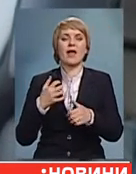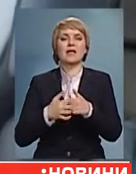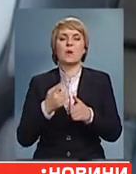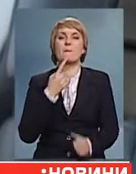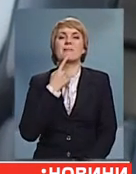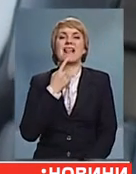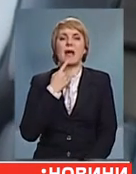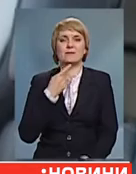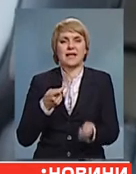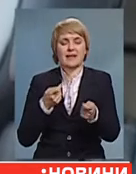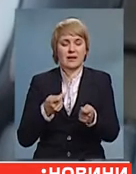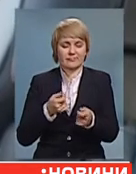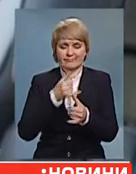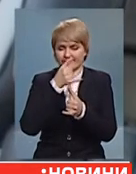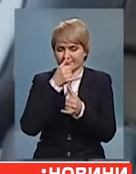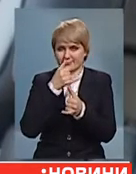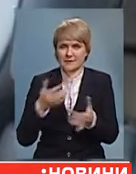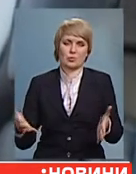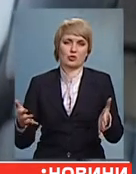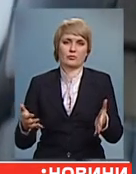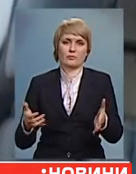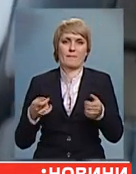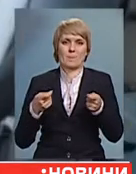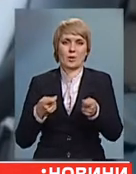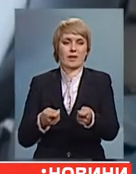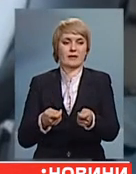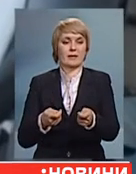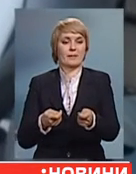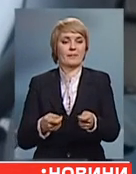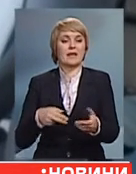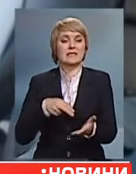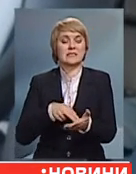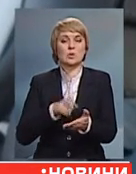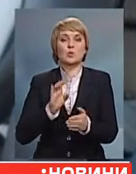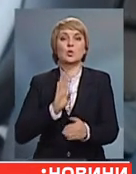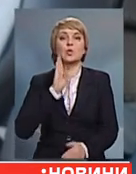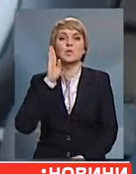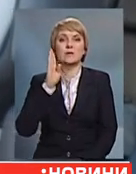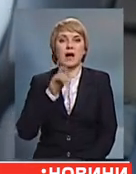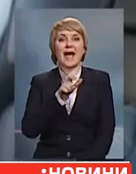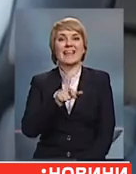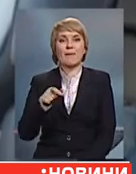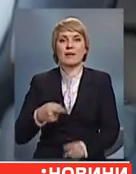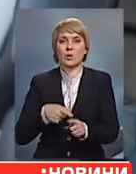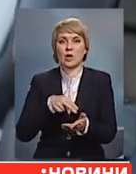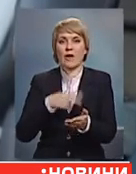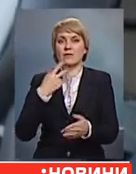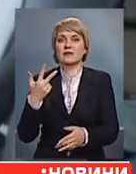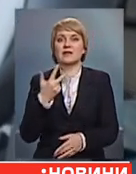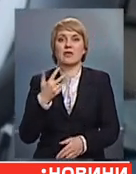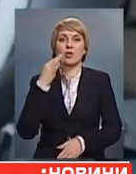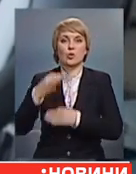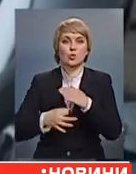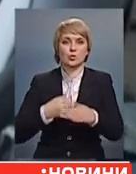намагаємося їхати на Херсон, але ніяк не можемо проїхати. Стою вже з утра, але хлопці, які стоять, говорять, вже треті